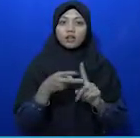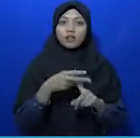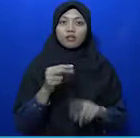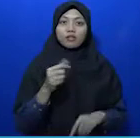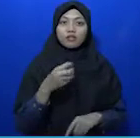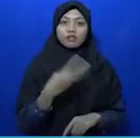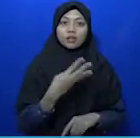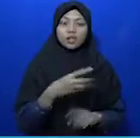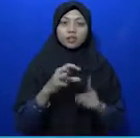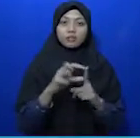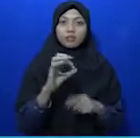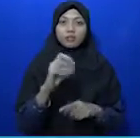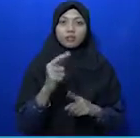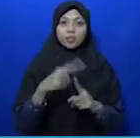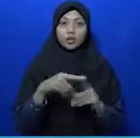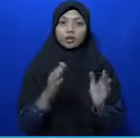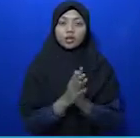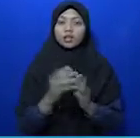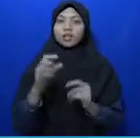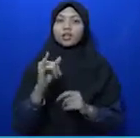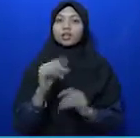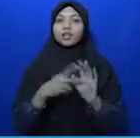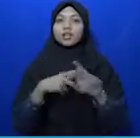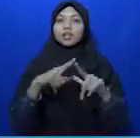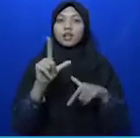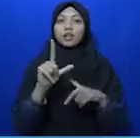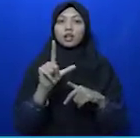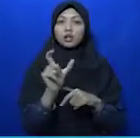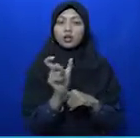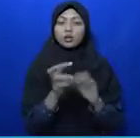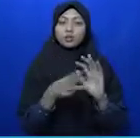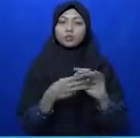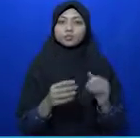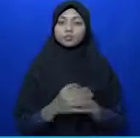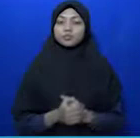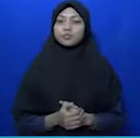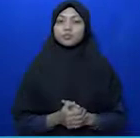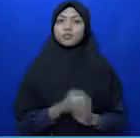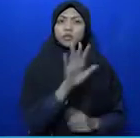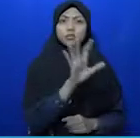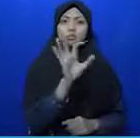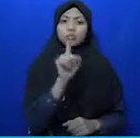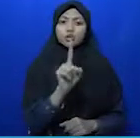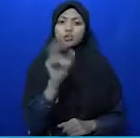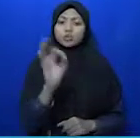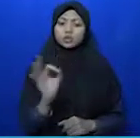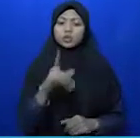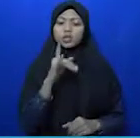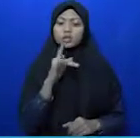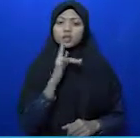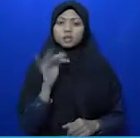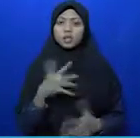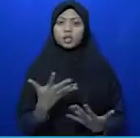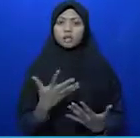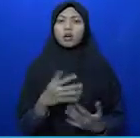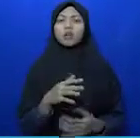Jadi 51 tidak serta-merta kita membiayai juga 51 semuanya. Nah, tidak, yang saat 51 iya, kemudian mengeluarkan dana. Tidak, okay, tidak seperti